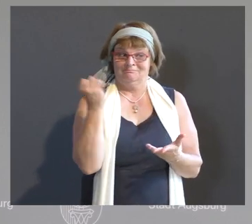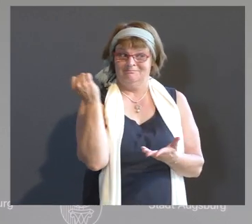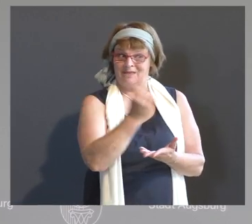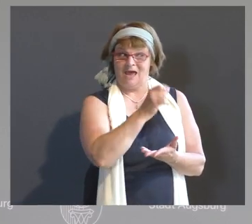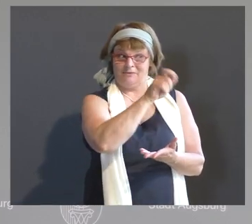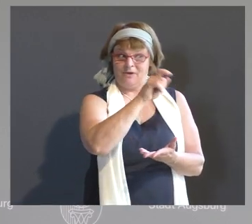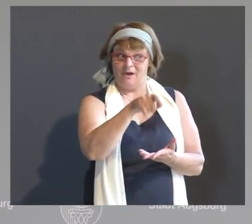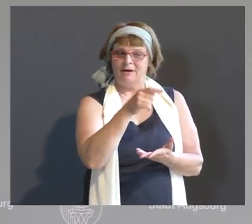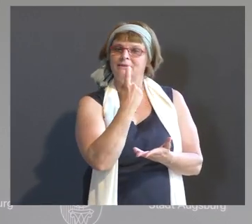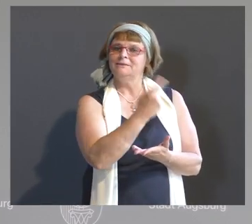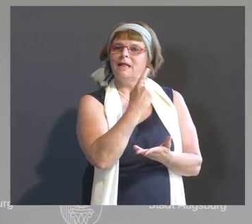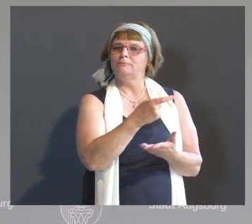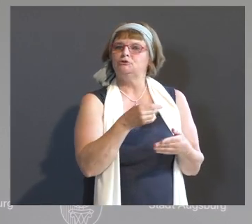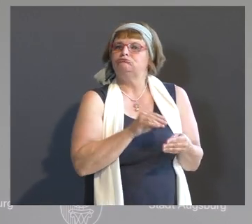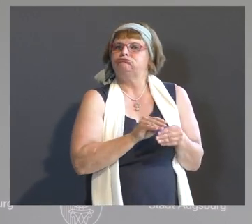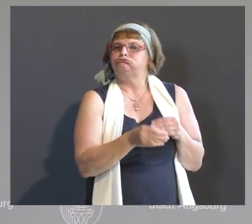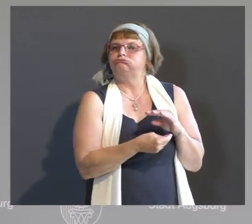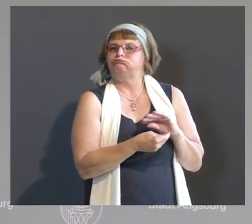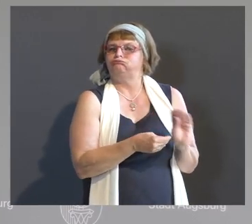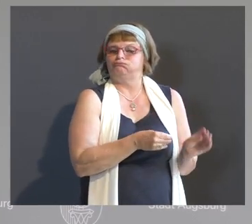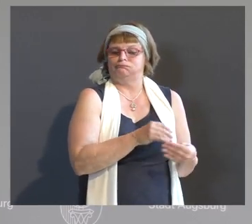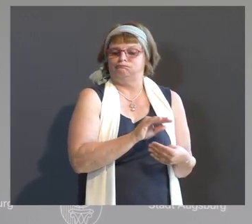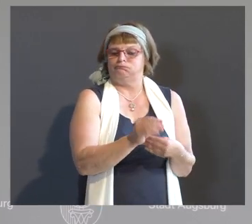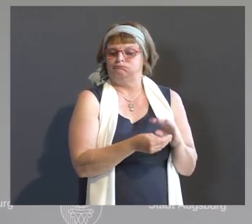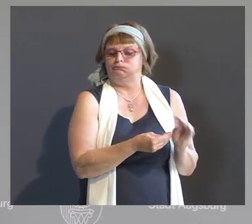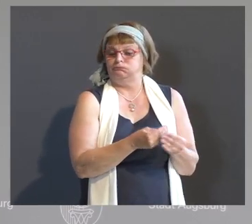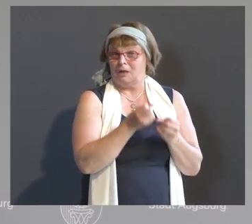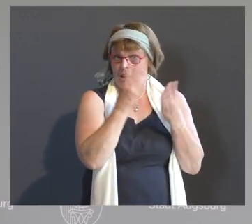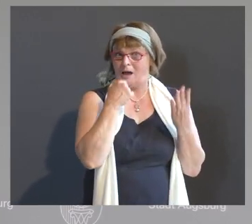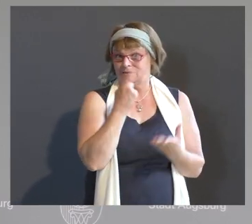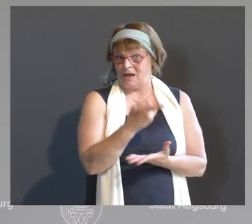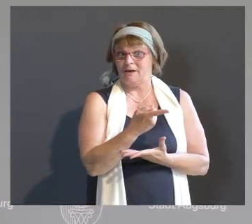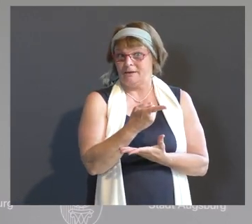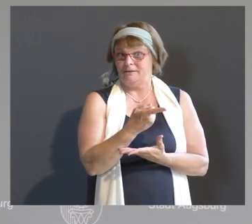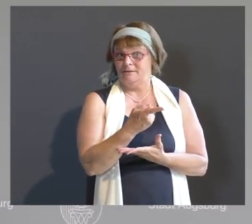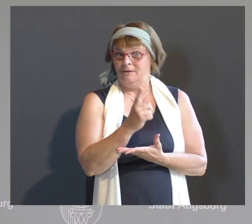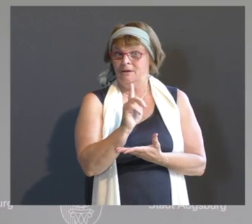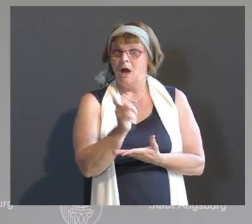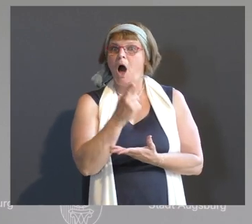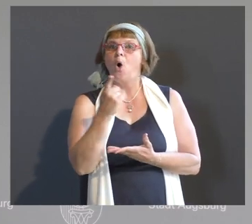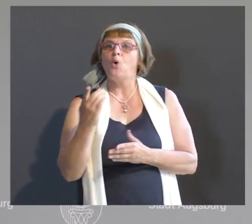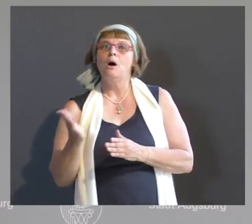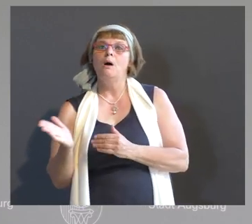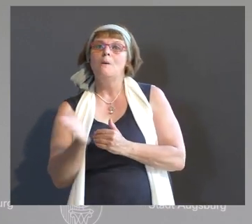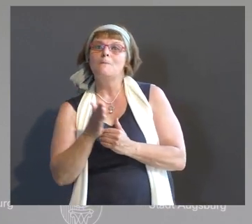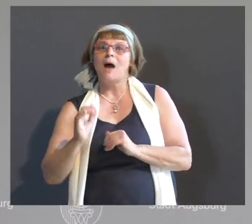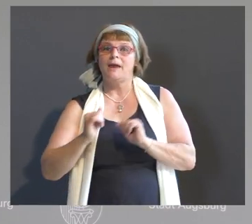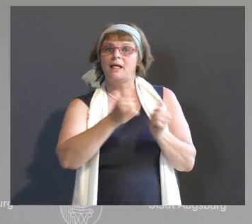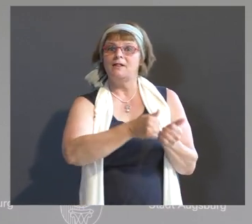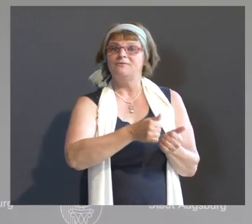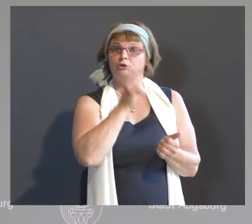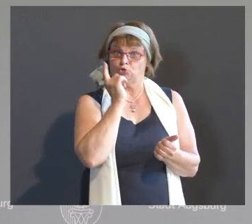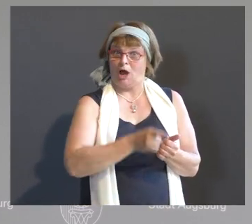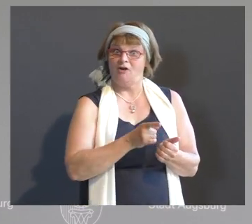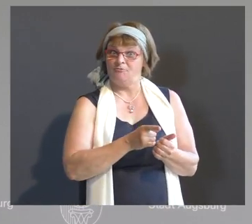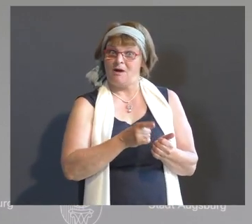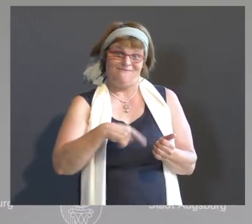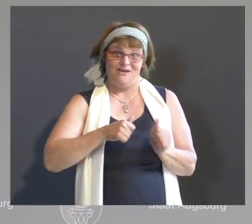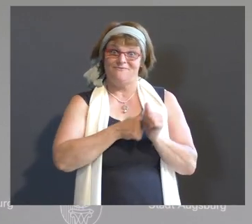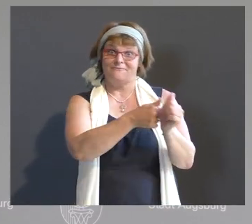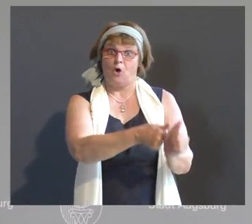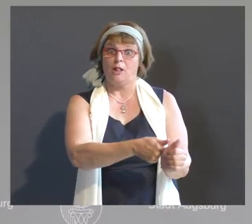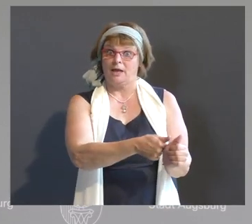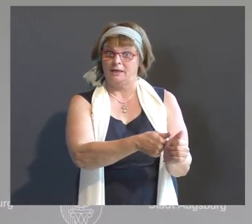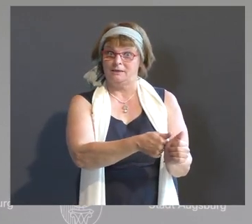eine Rückzugsmöglichkeit bieten. Um es klar zu sagen, auch die Beihilfe ist strafbar und wird von uns verfolgt.